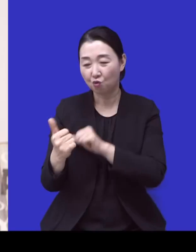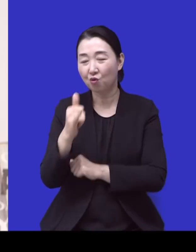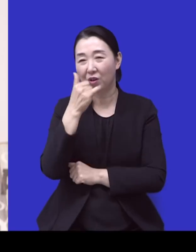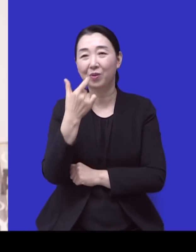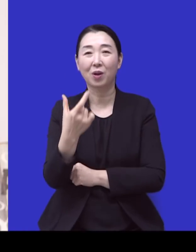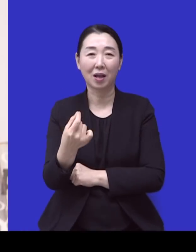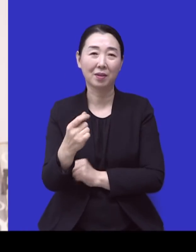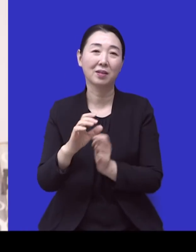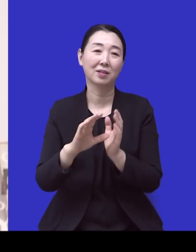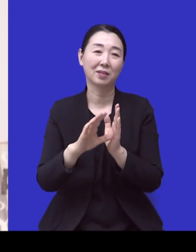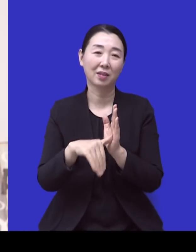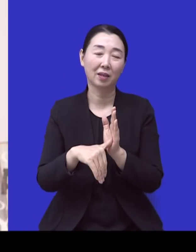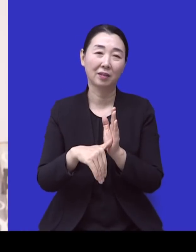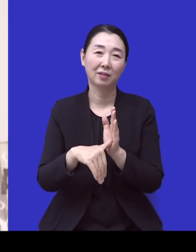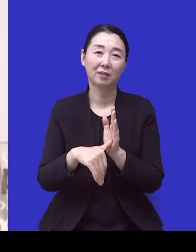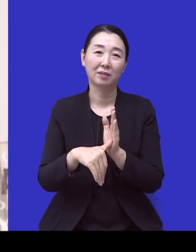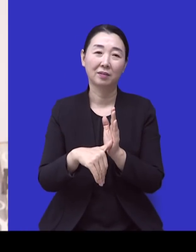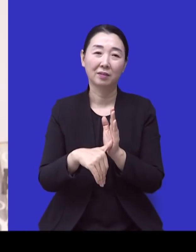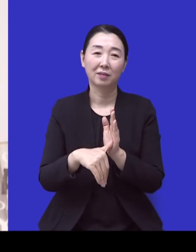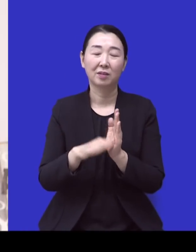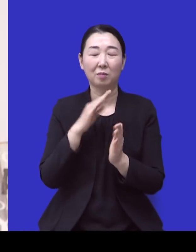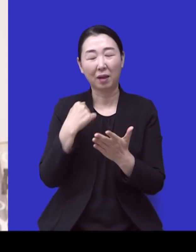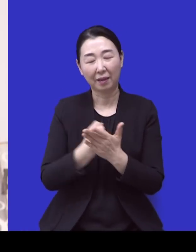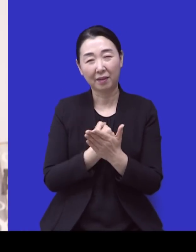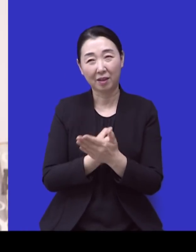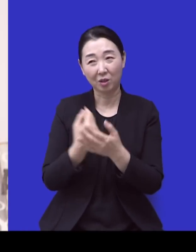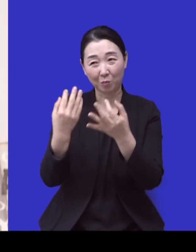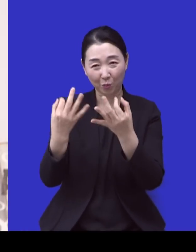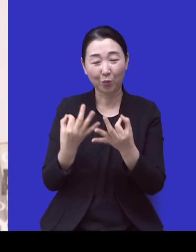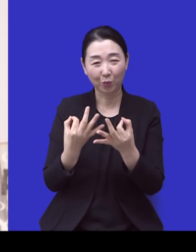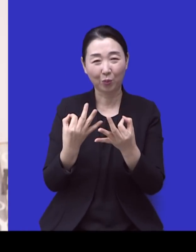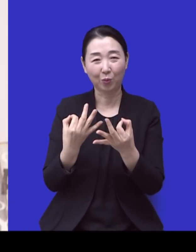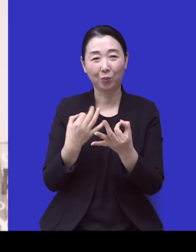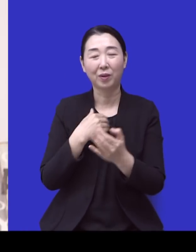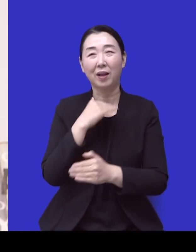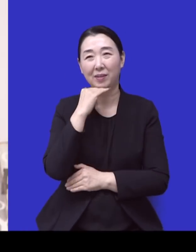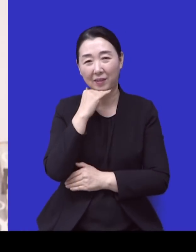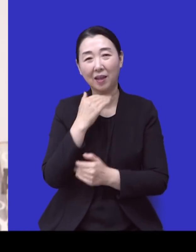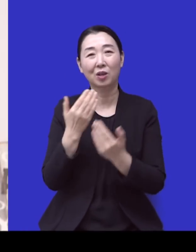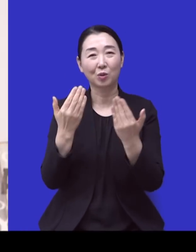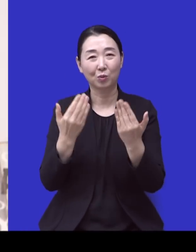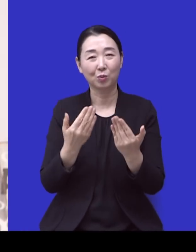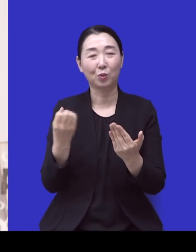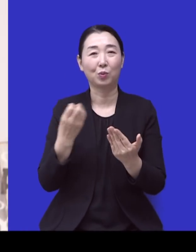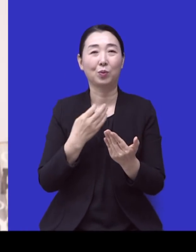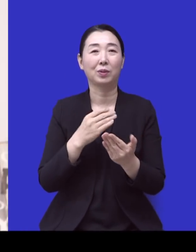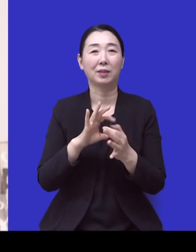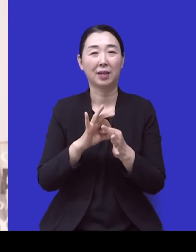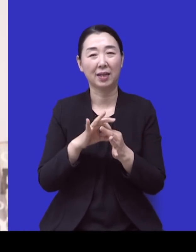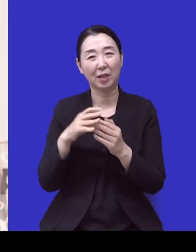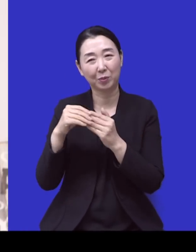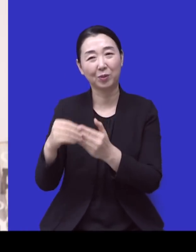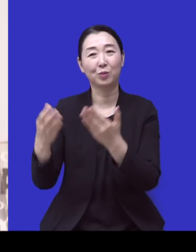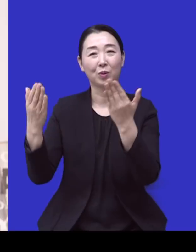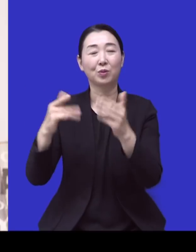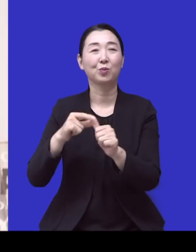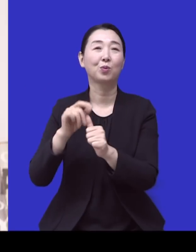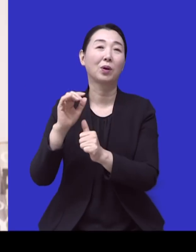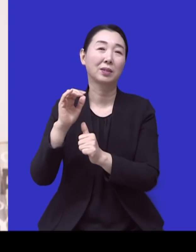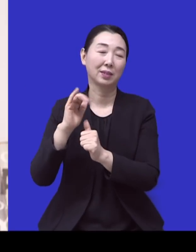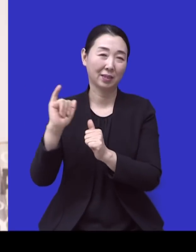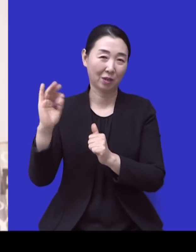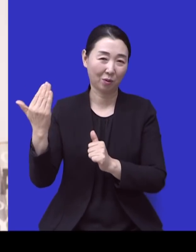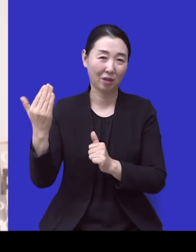같은 그때의 저를 정말 안타깝게 보시고 저를 이렇게 기다리시면서 저를 계속해서 인도하신